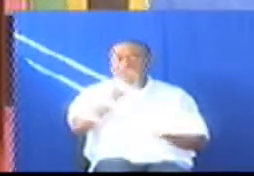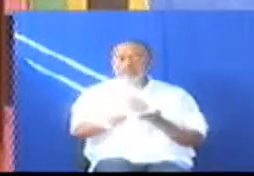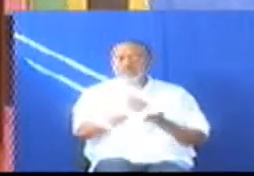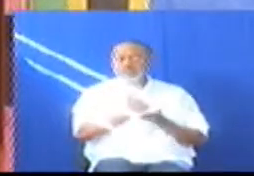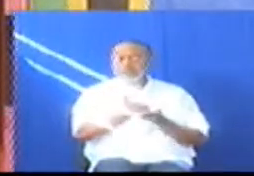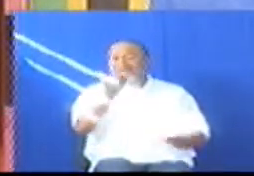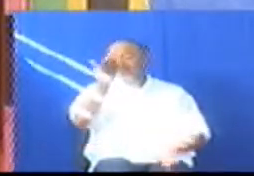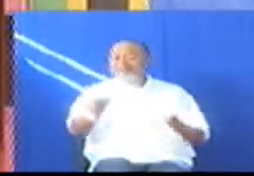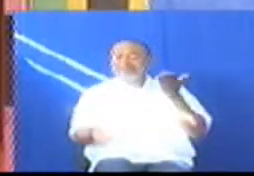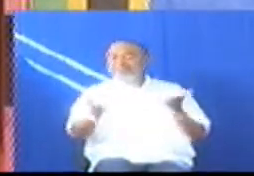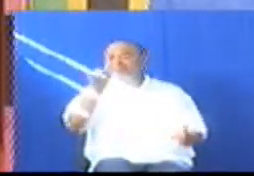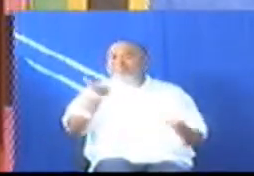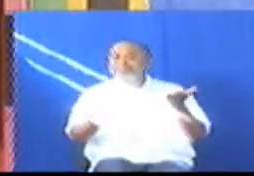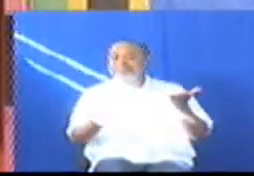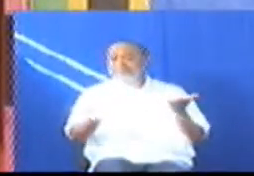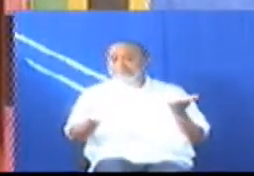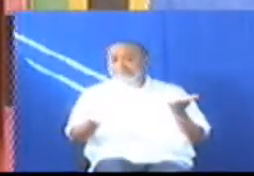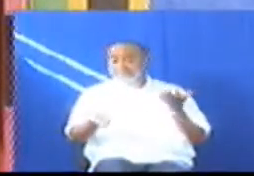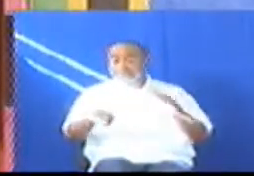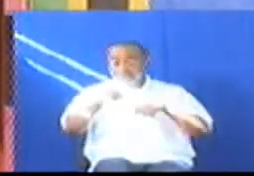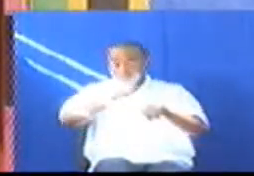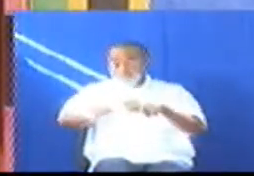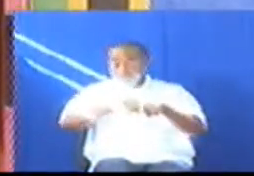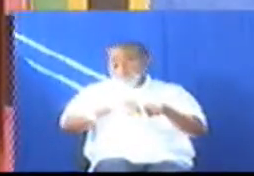Wakati tunatunga sheria mwaka